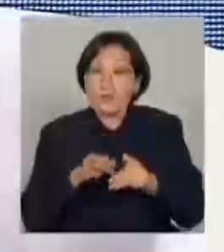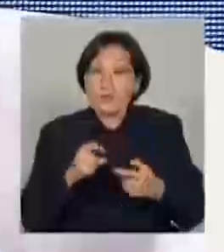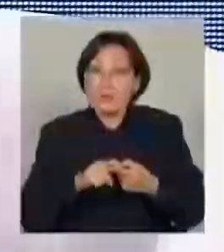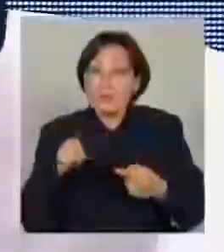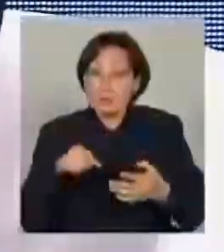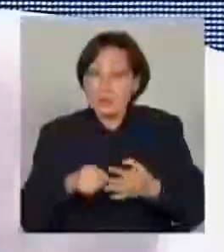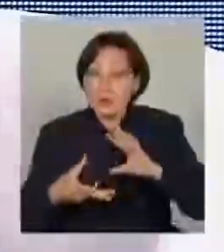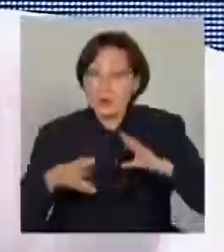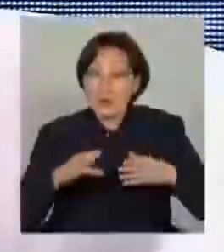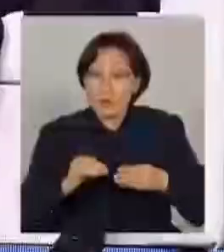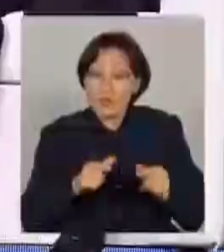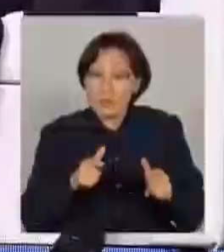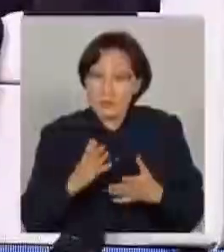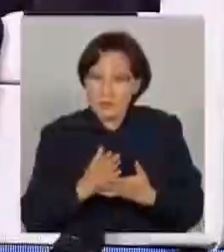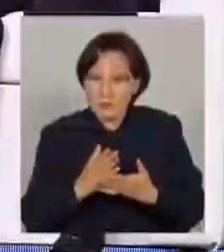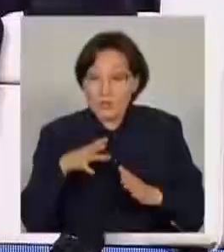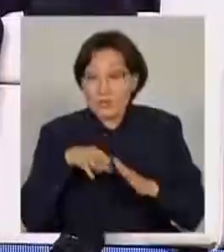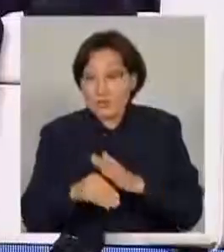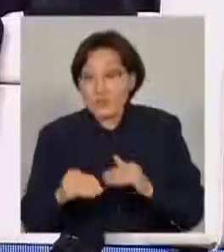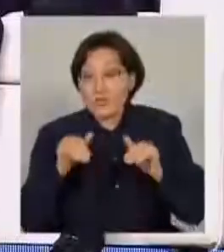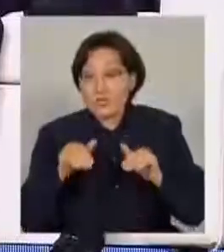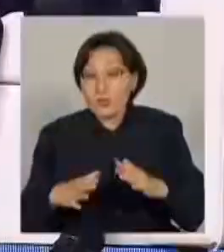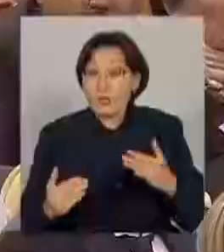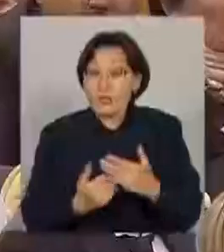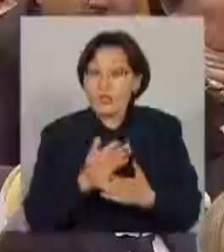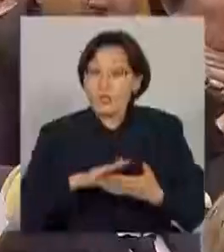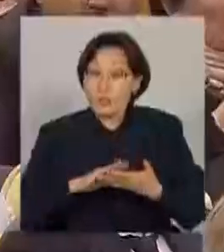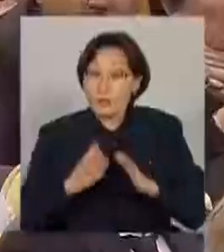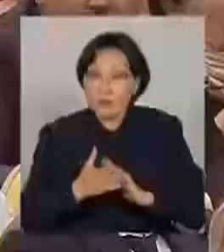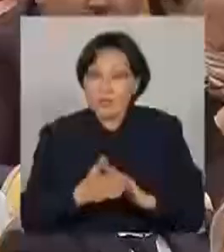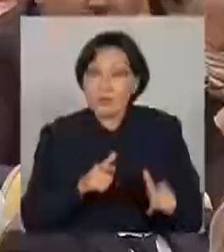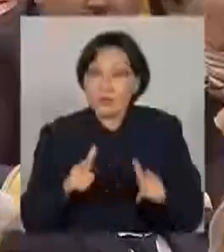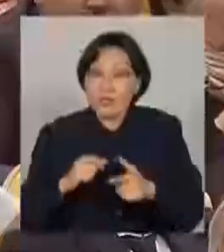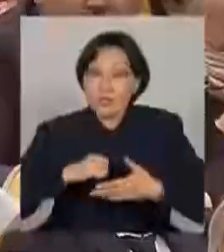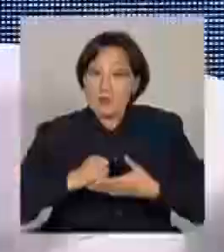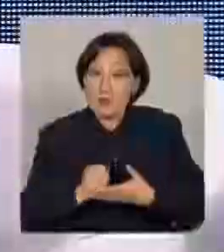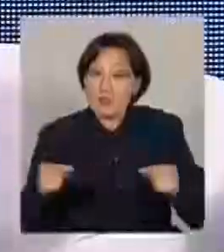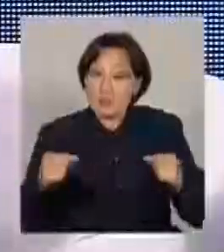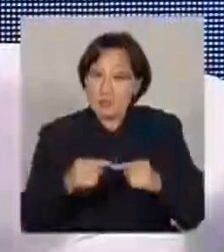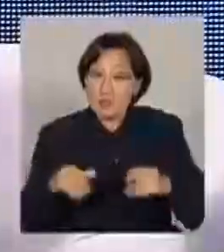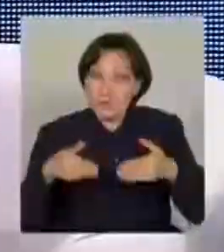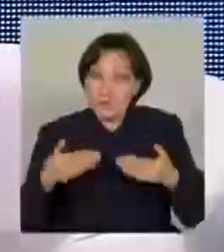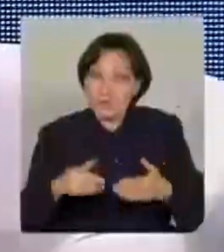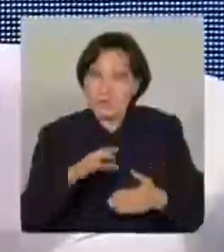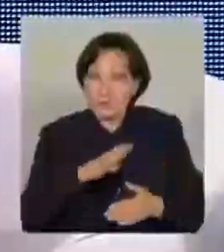мәселелер мен қорытындылар шығарылды. Атап айтқанда, оларды шешудің жаңа шараларын әзірлеу және қабылдау үшін нақтылы